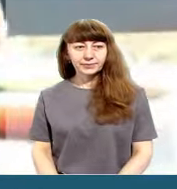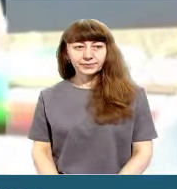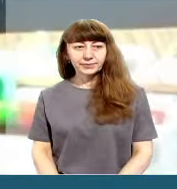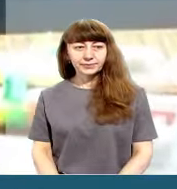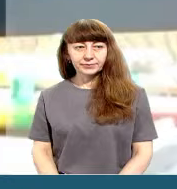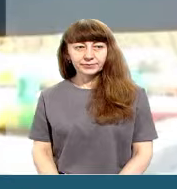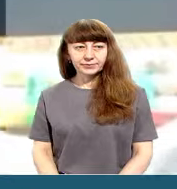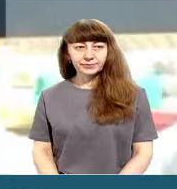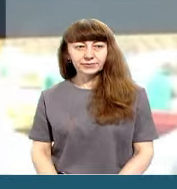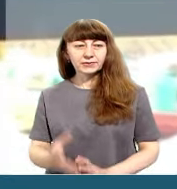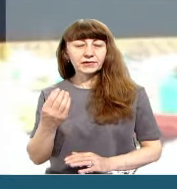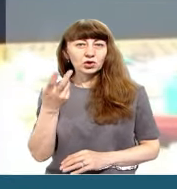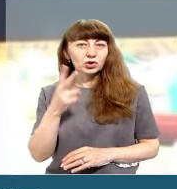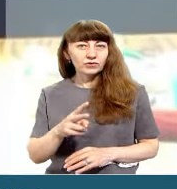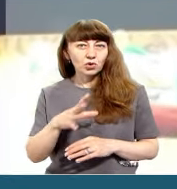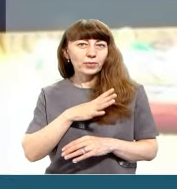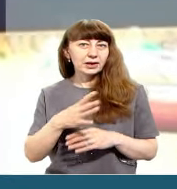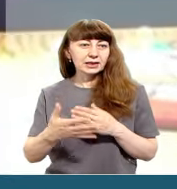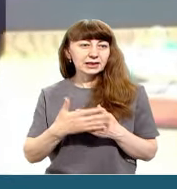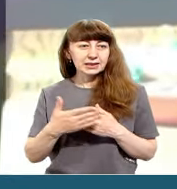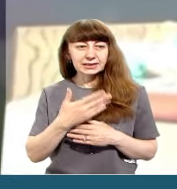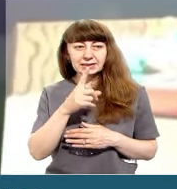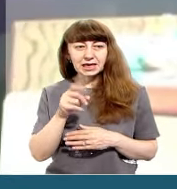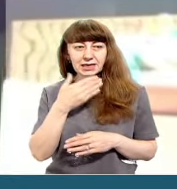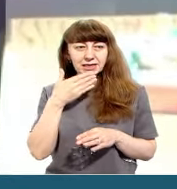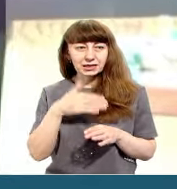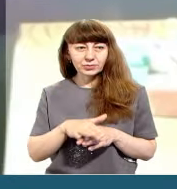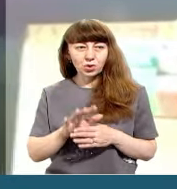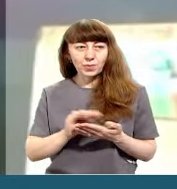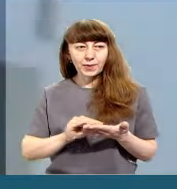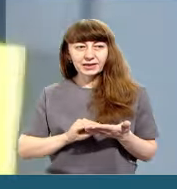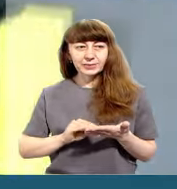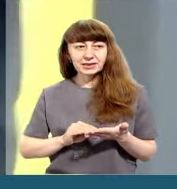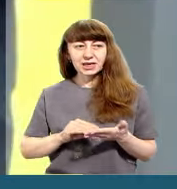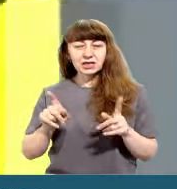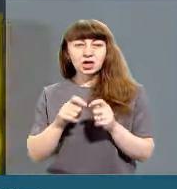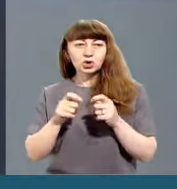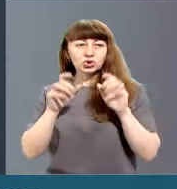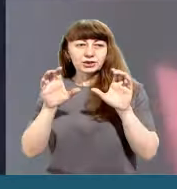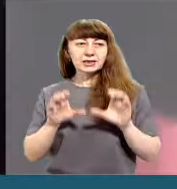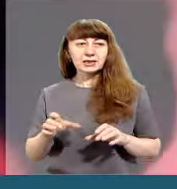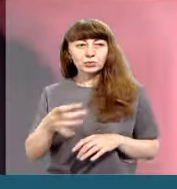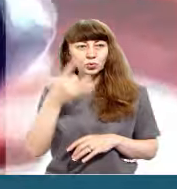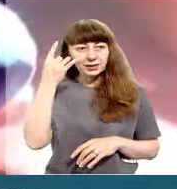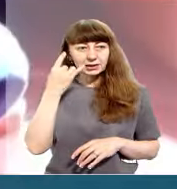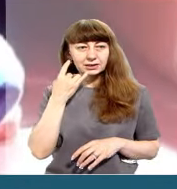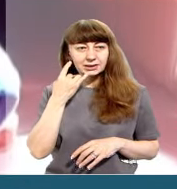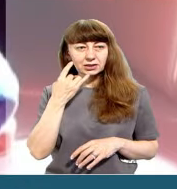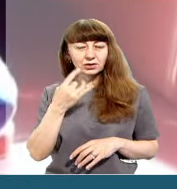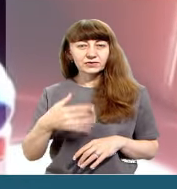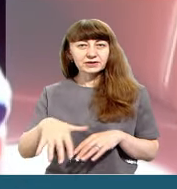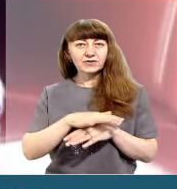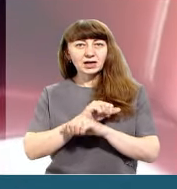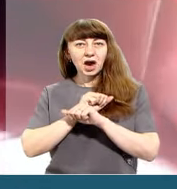террористическом отношении. Еще 2 понесли наказание за неисполнение предписания и нарушение законодательства Республики Казахстан в